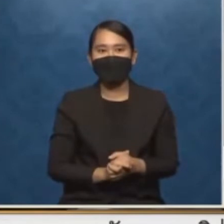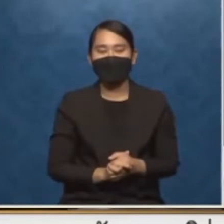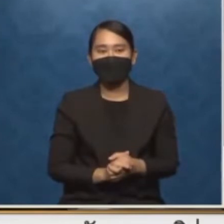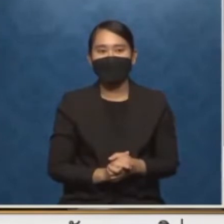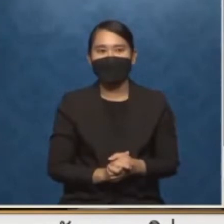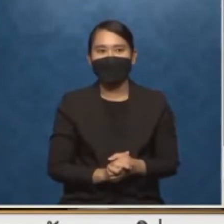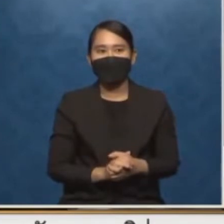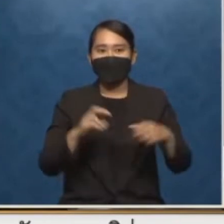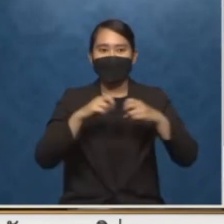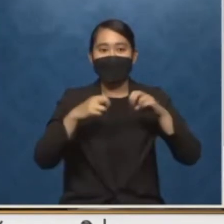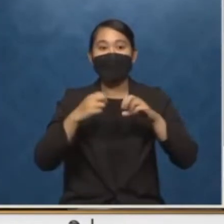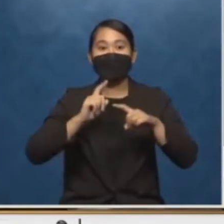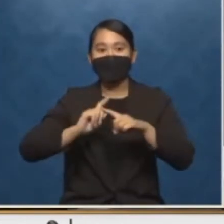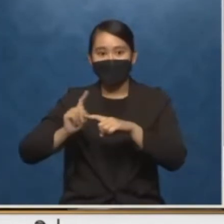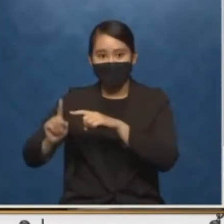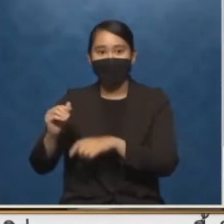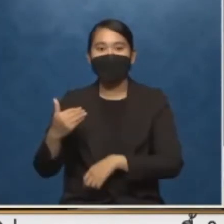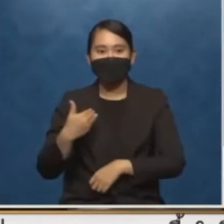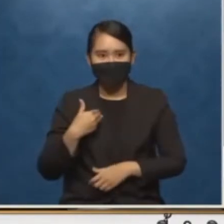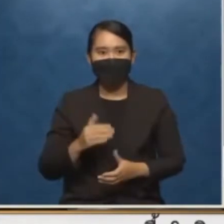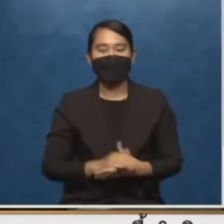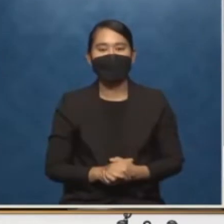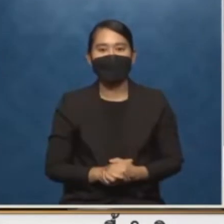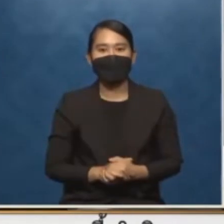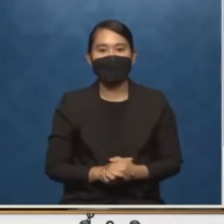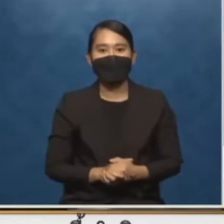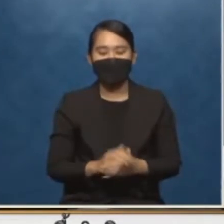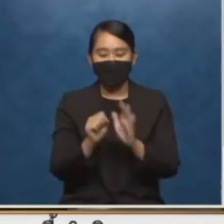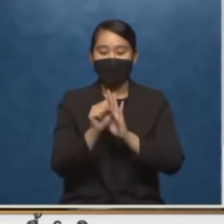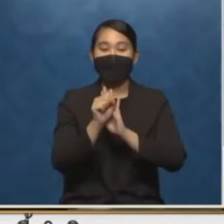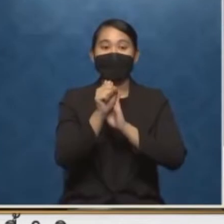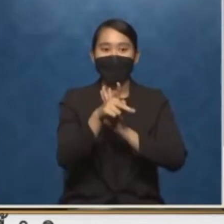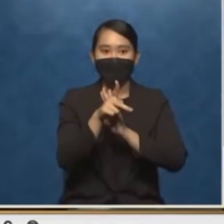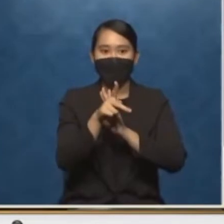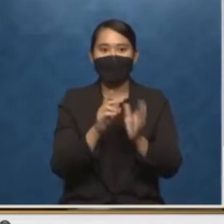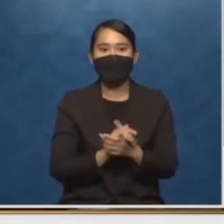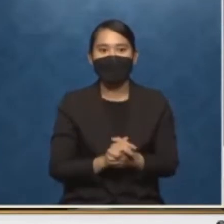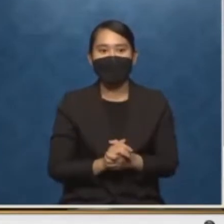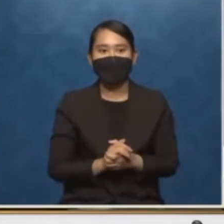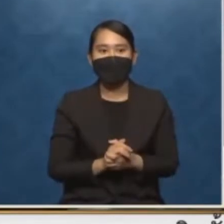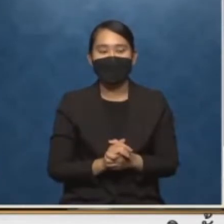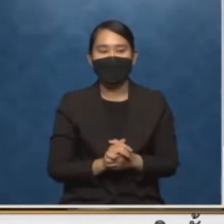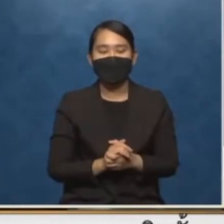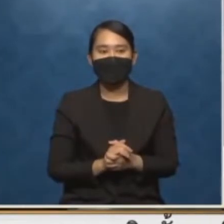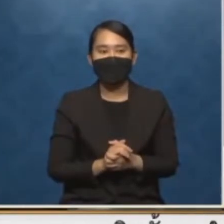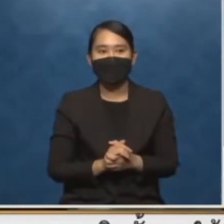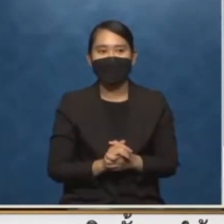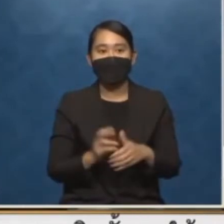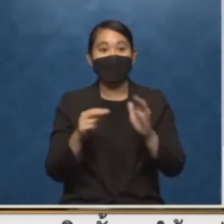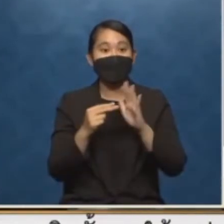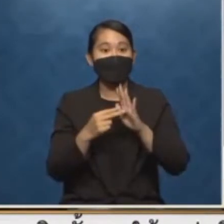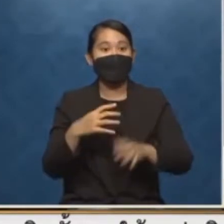เรื่องในหลายเรื่องแล้วสกลนครนี่เป็นจังหวัดหนึ่งที่เป็นจังหวัดที่ต้องการขย